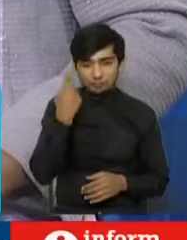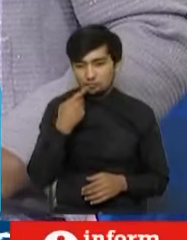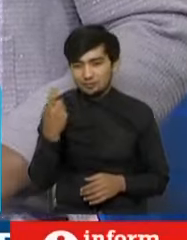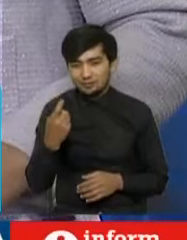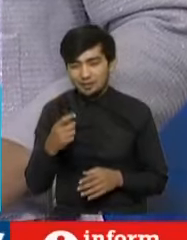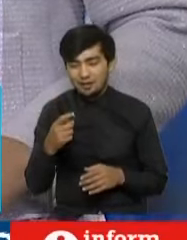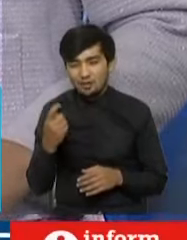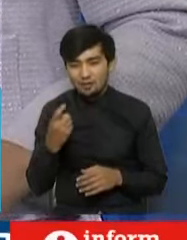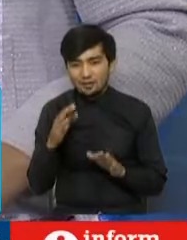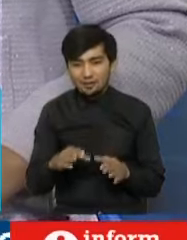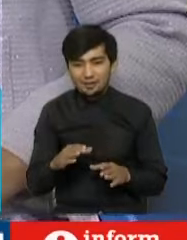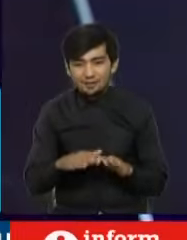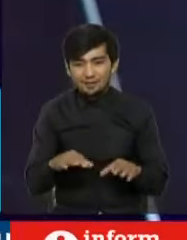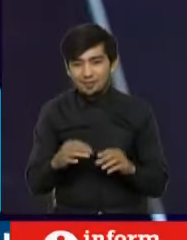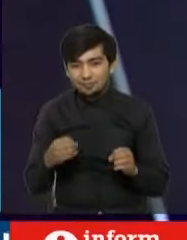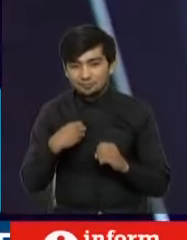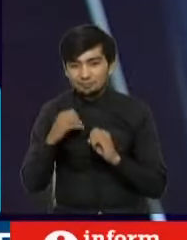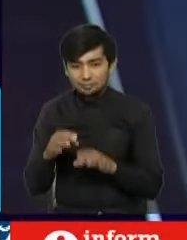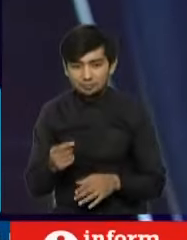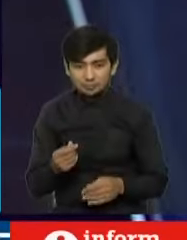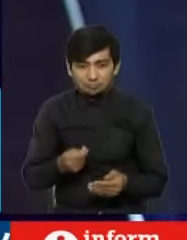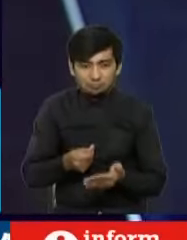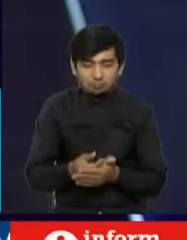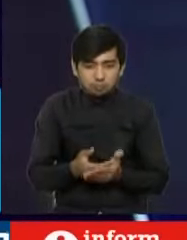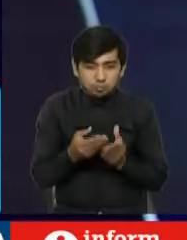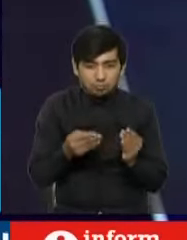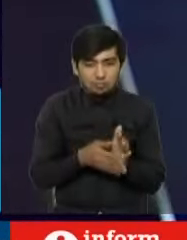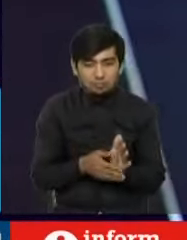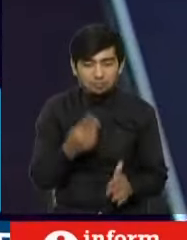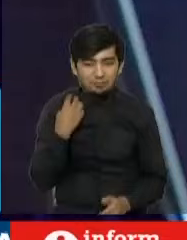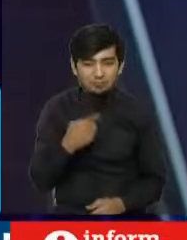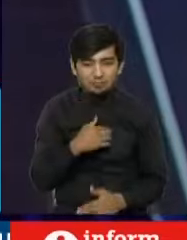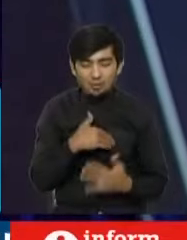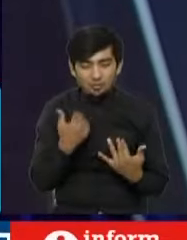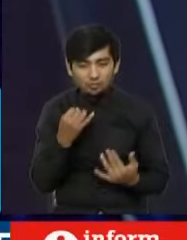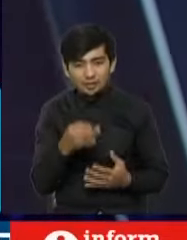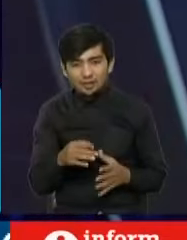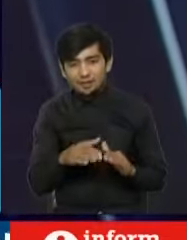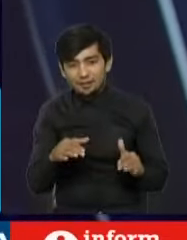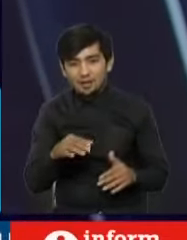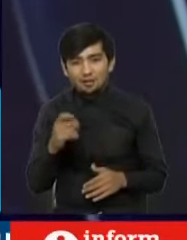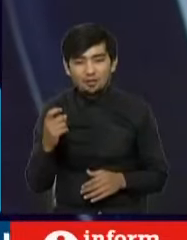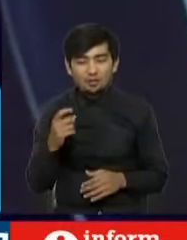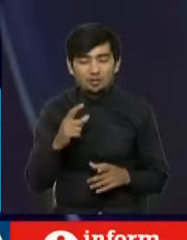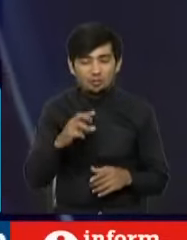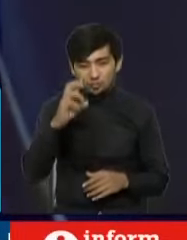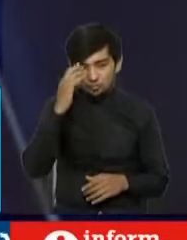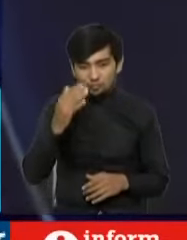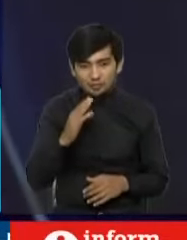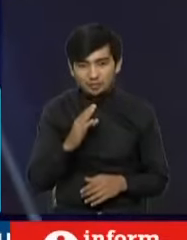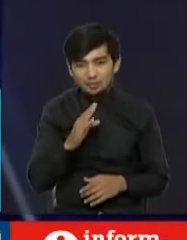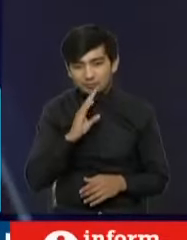беру қып-қызыл шығын дейді. Білім бөліміндегілердің жауабы қандай? Балабақшадағы ұл-қыздар мектепке не үшін